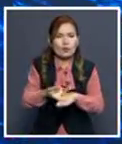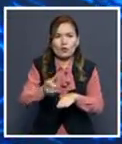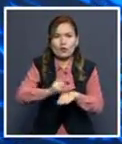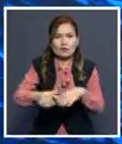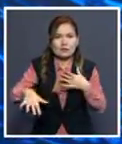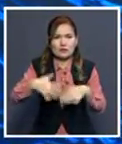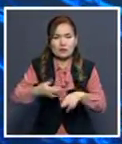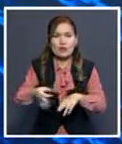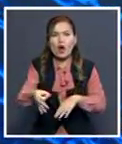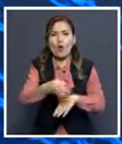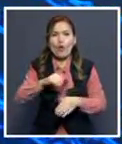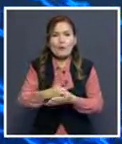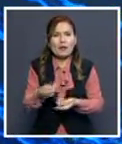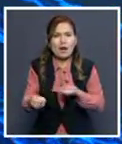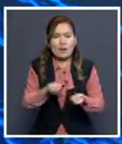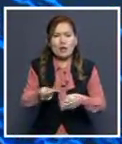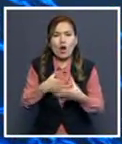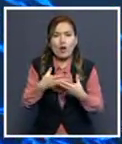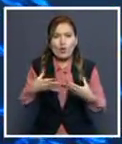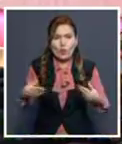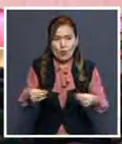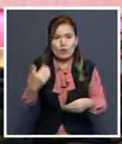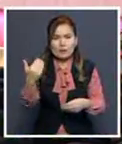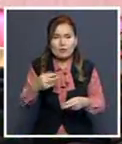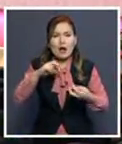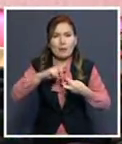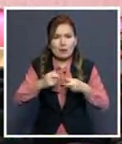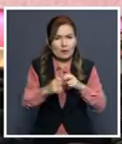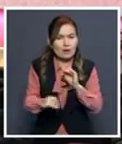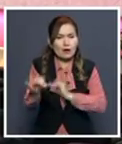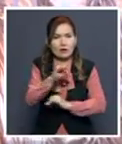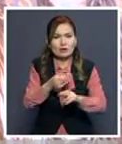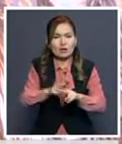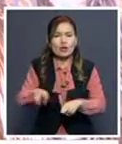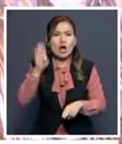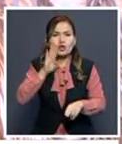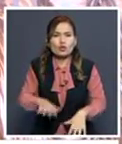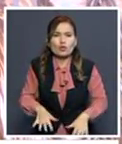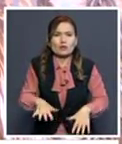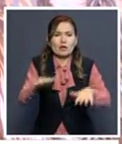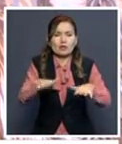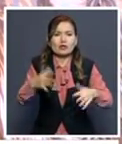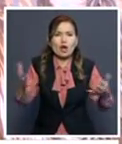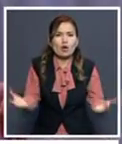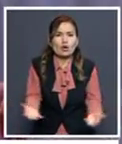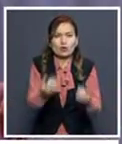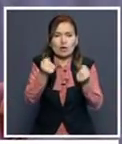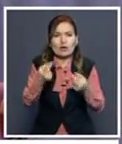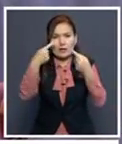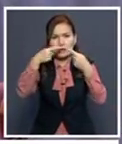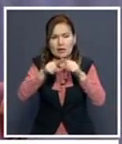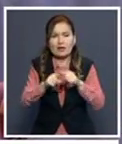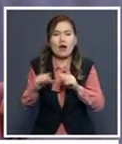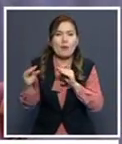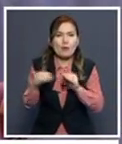нашар екенін облыс басшылығы көктемде үкімет отырысында да көтерген. Су тасқыны кезінде құтқарушыларға мотопомпа, арнайы көліктер